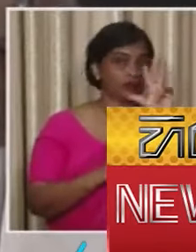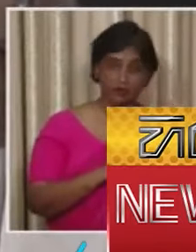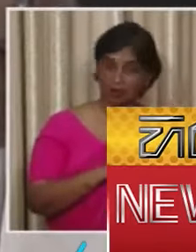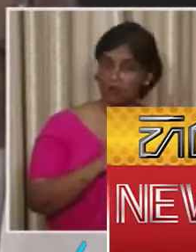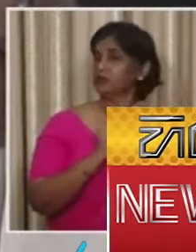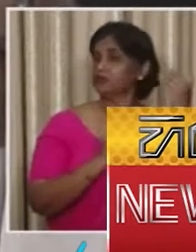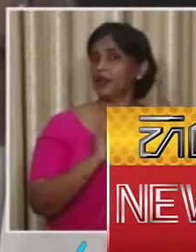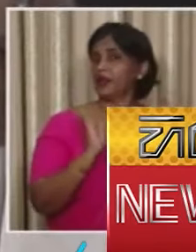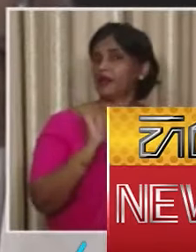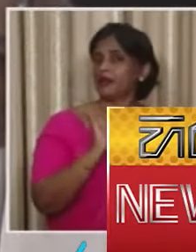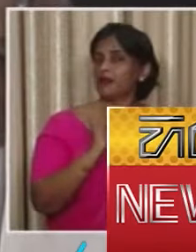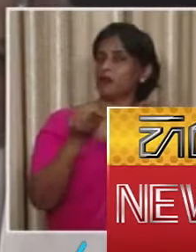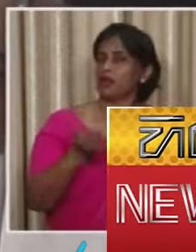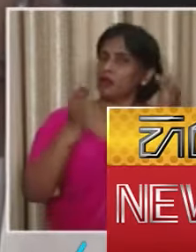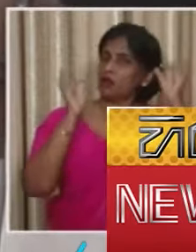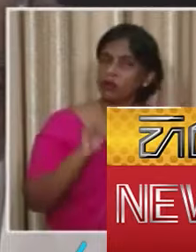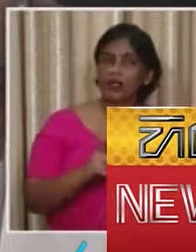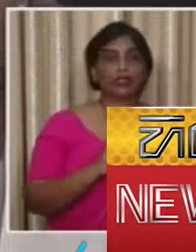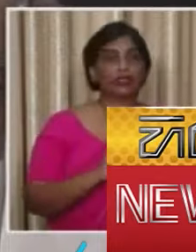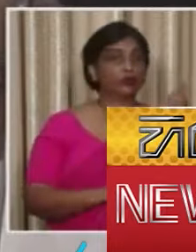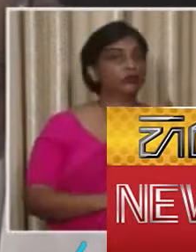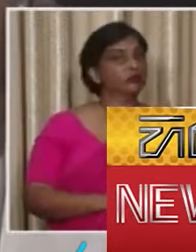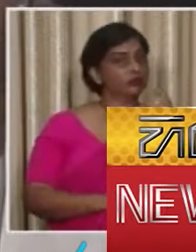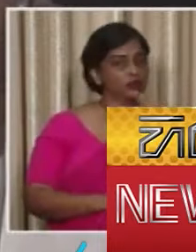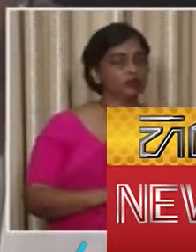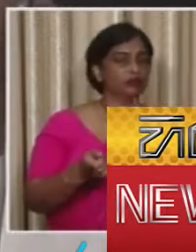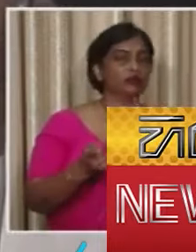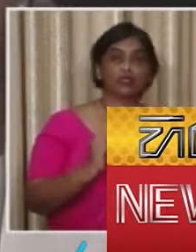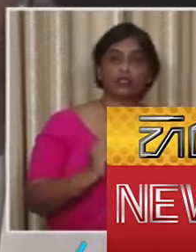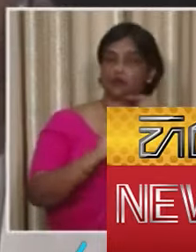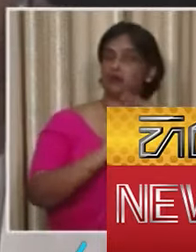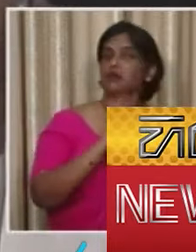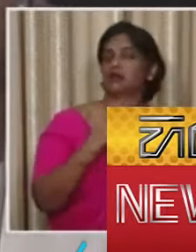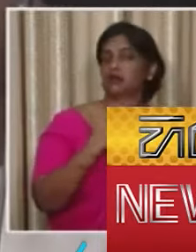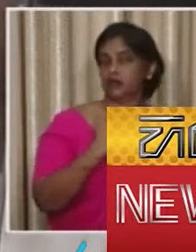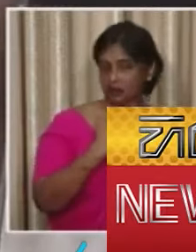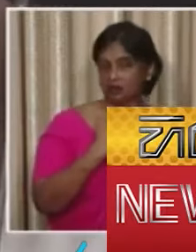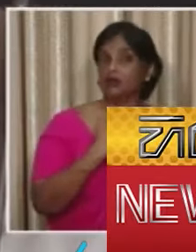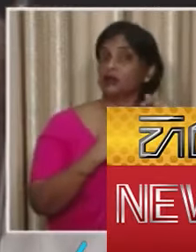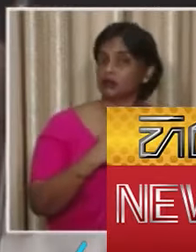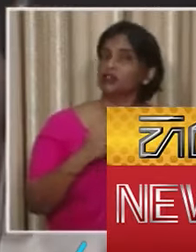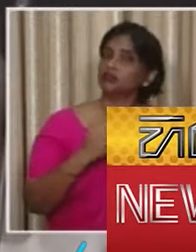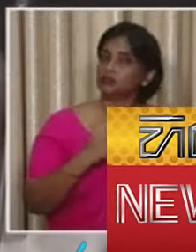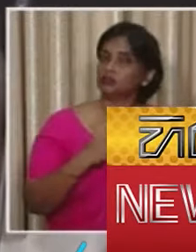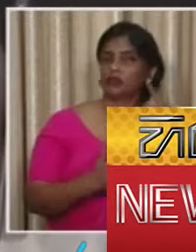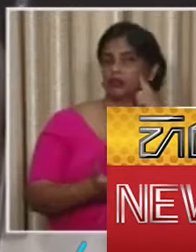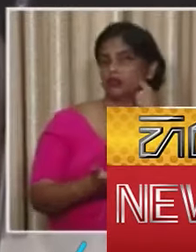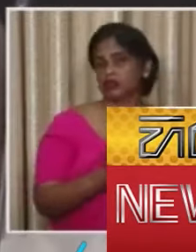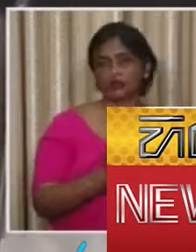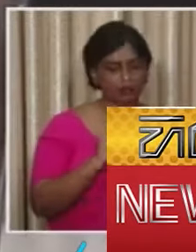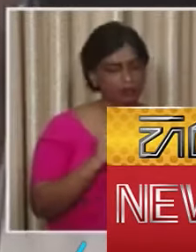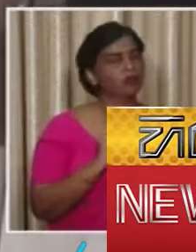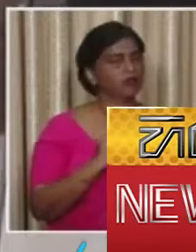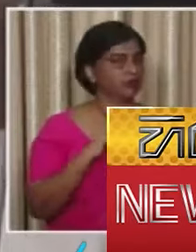වෙද්දී ණයබරින් තොර දියුණු ආර්ථිකයක් ඔස්සේ සංවර්ධ දේශයක් බවට පත්වීම. එතැන් පටන් අප දුෂ්කර කටුක